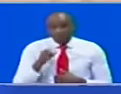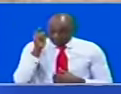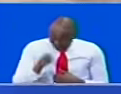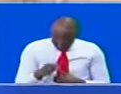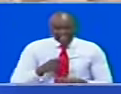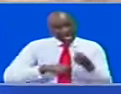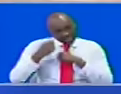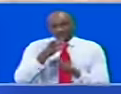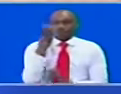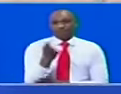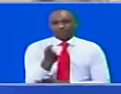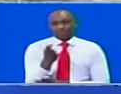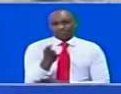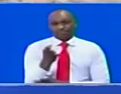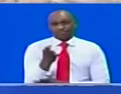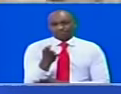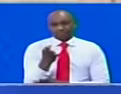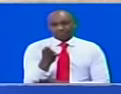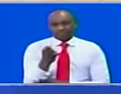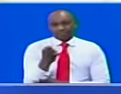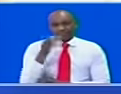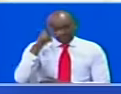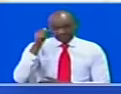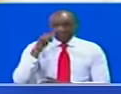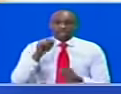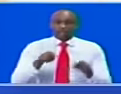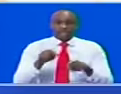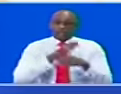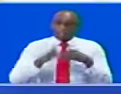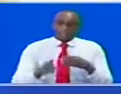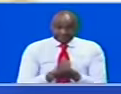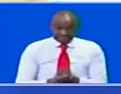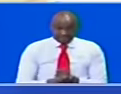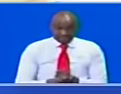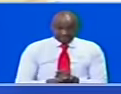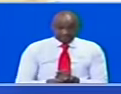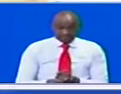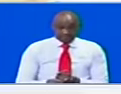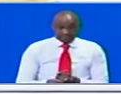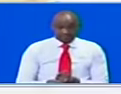hatua ya dharura. Elvis Kosgei, KTN leo wikendi katika eneo